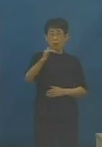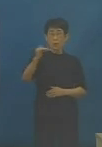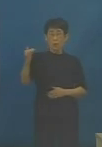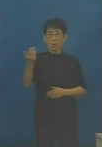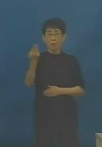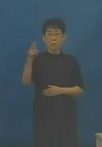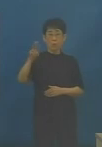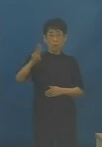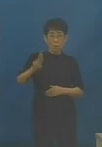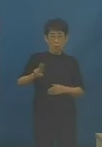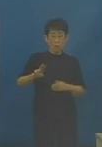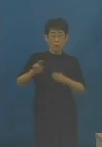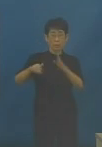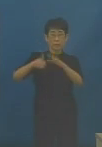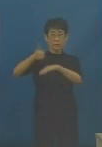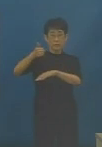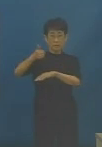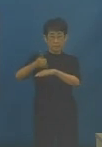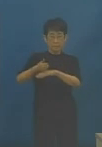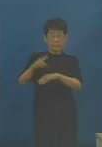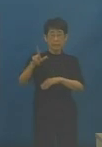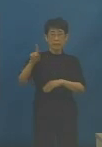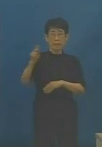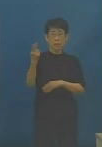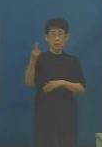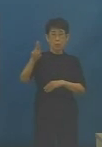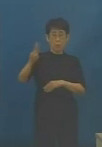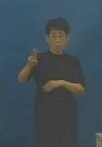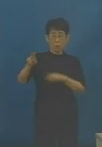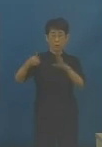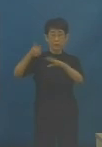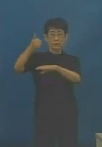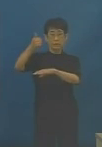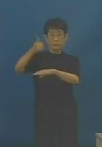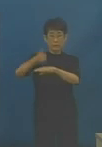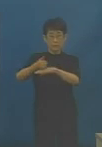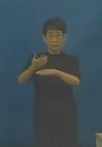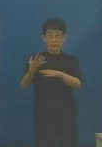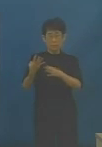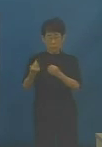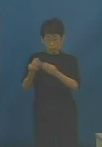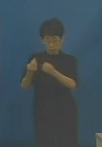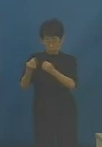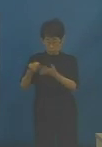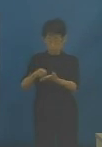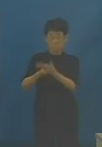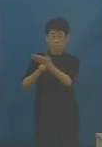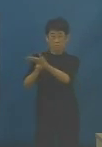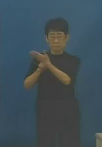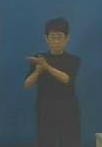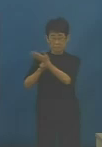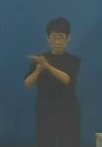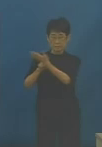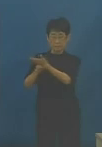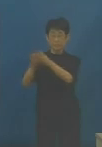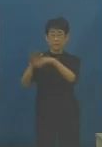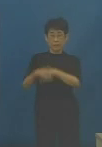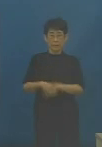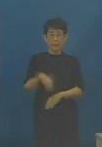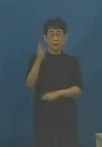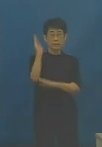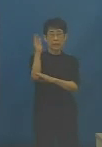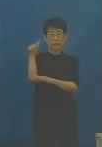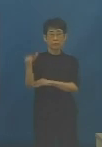臣、歴代の厚生労働大臣に度重ねてお願いもさせていただき、政府の方でそれ